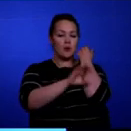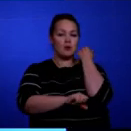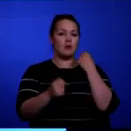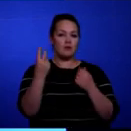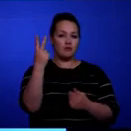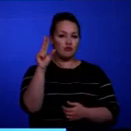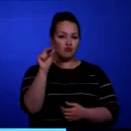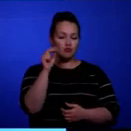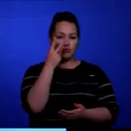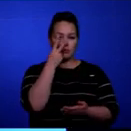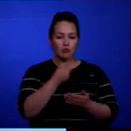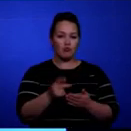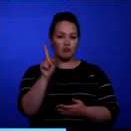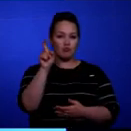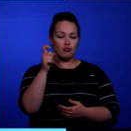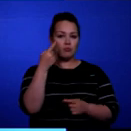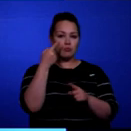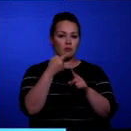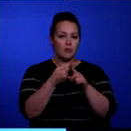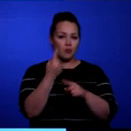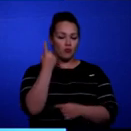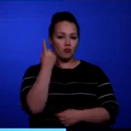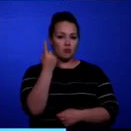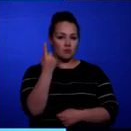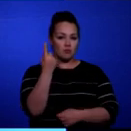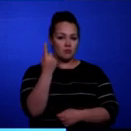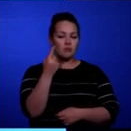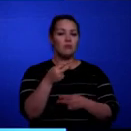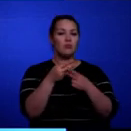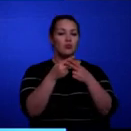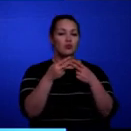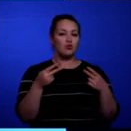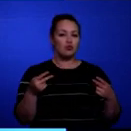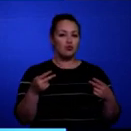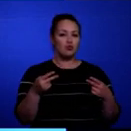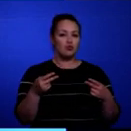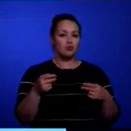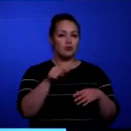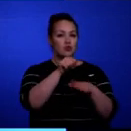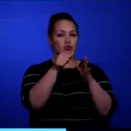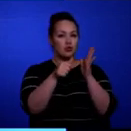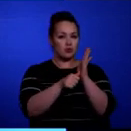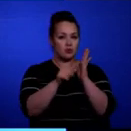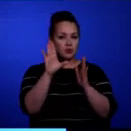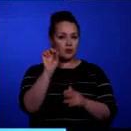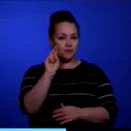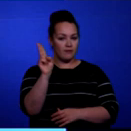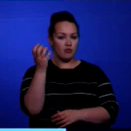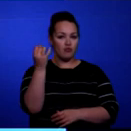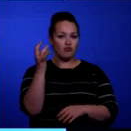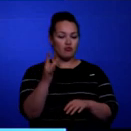количество сотен прибавляю к ним один получаю 16 век еще